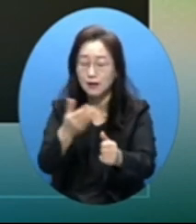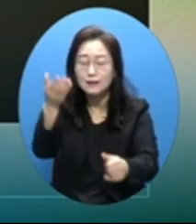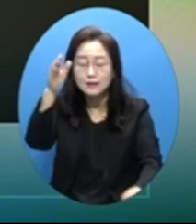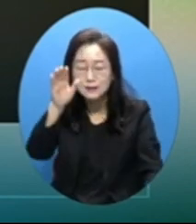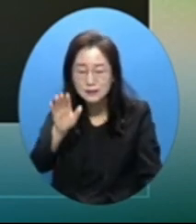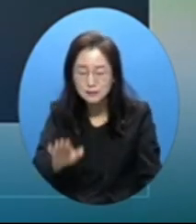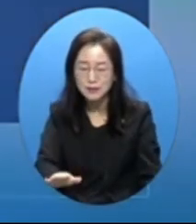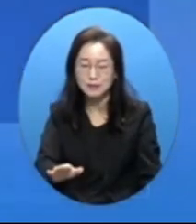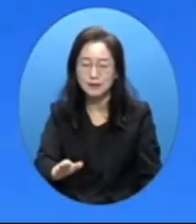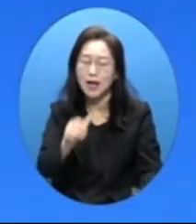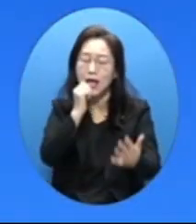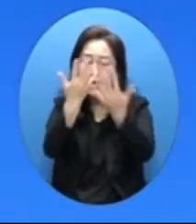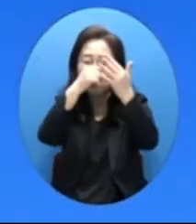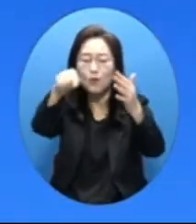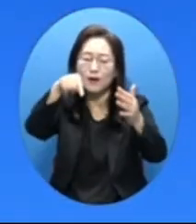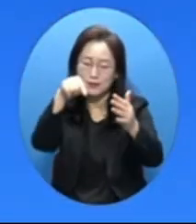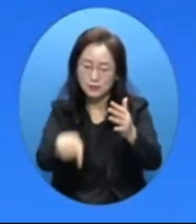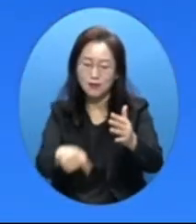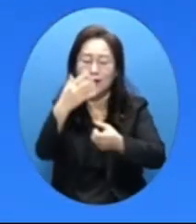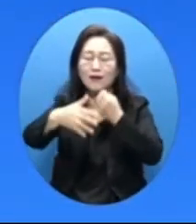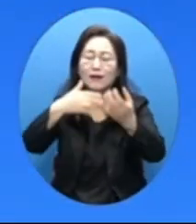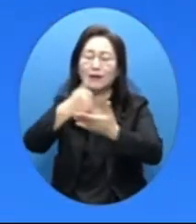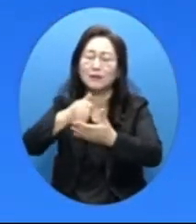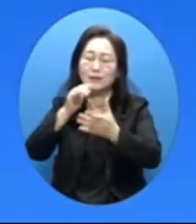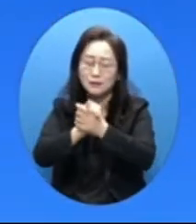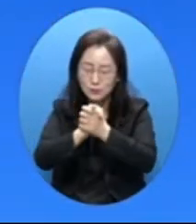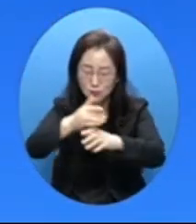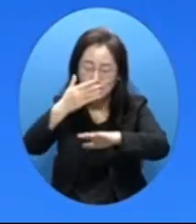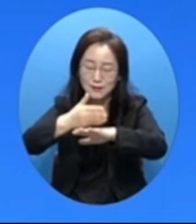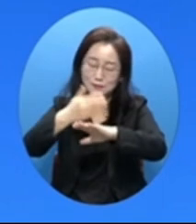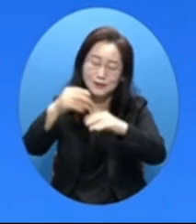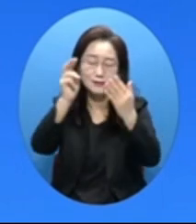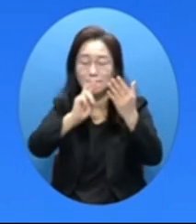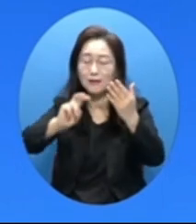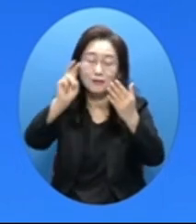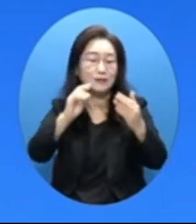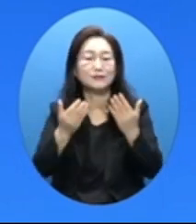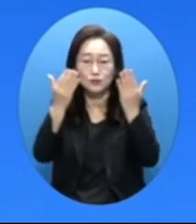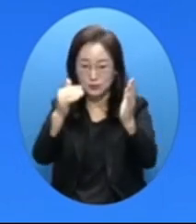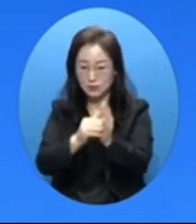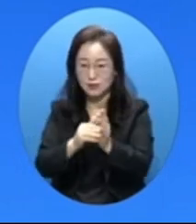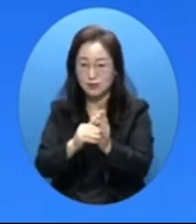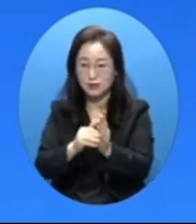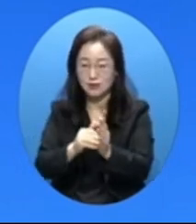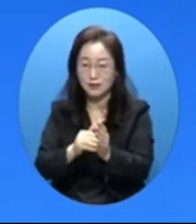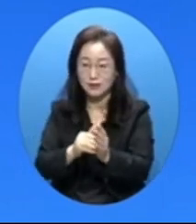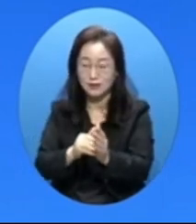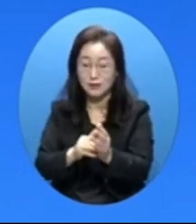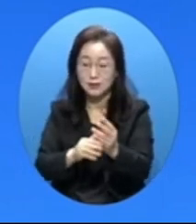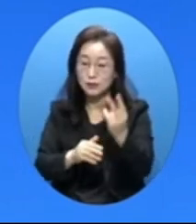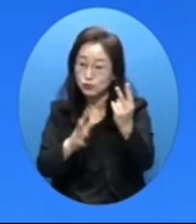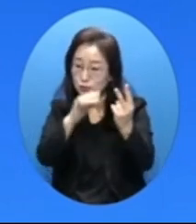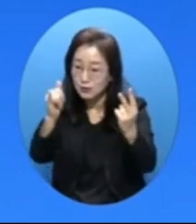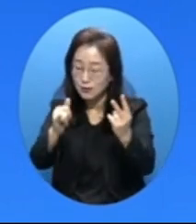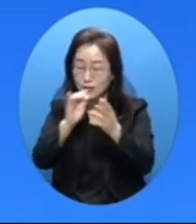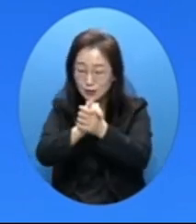그 감옥 안에서 하나님께 기도하고 감사하고 주님을 찬양했습니다 그들이는 우리가